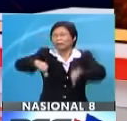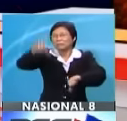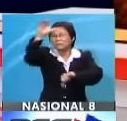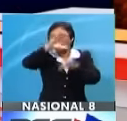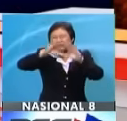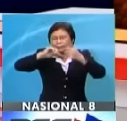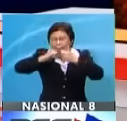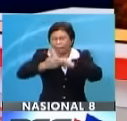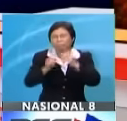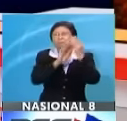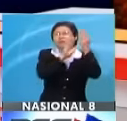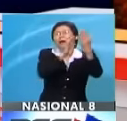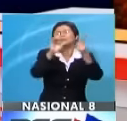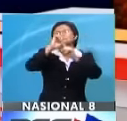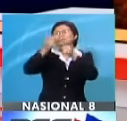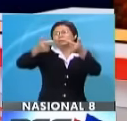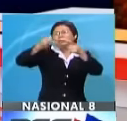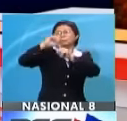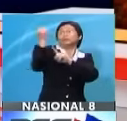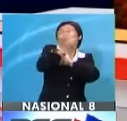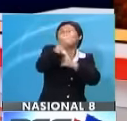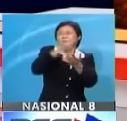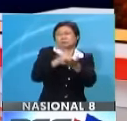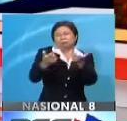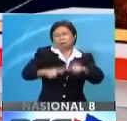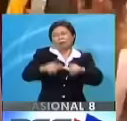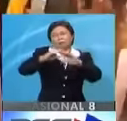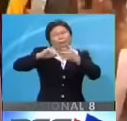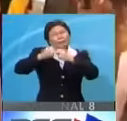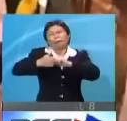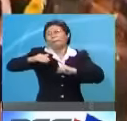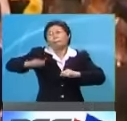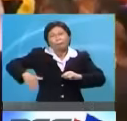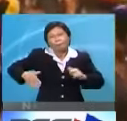mencari penyelesaian terhadap situasi tersebut.